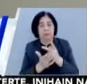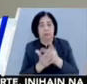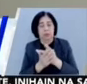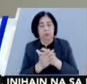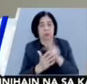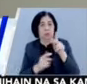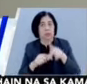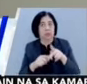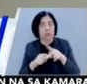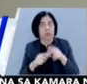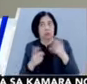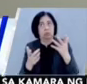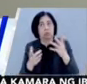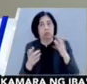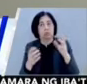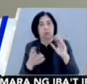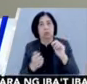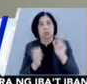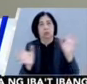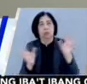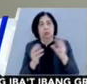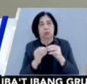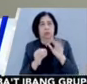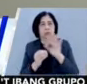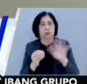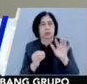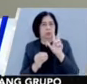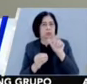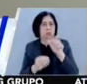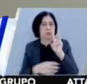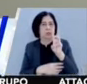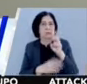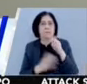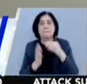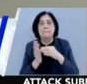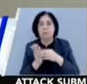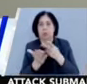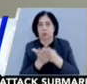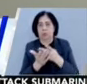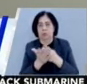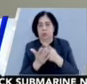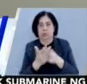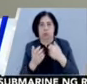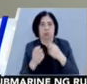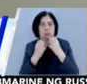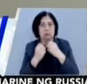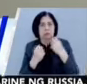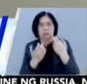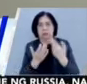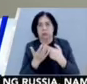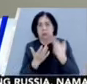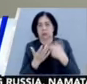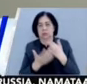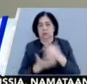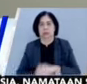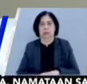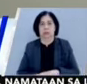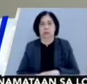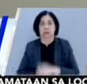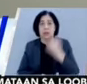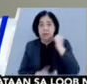that will translate to about 3.6 billion pesos worth ng bigas annually.